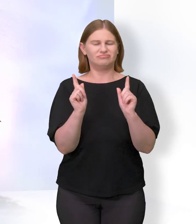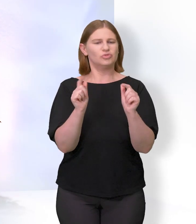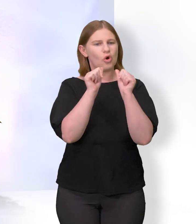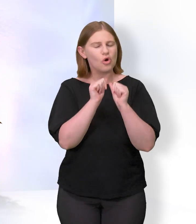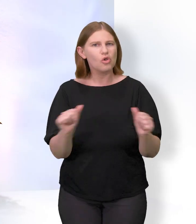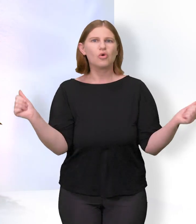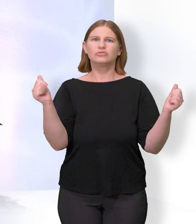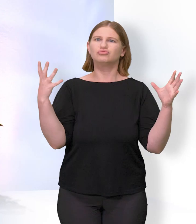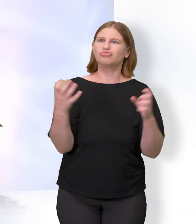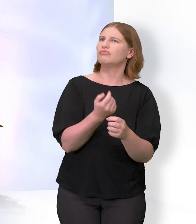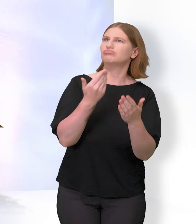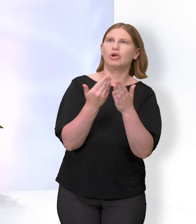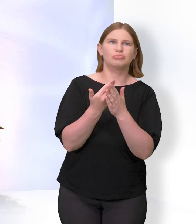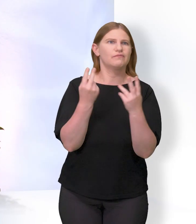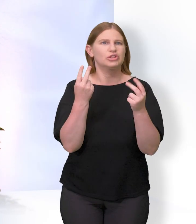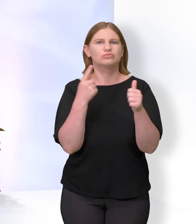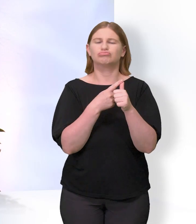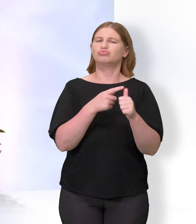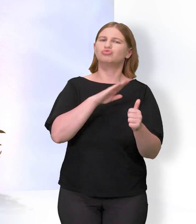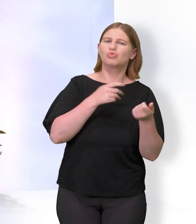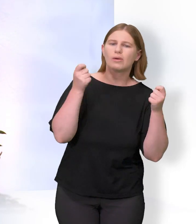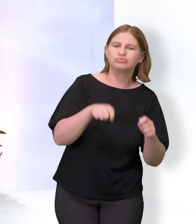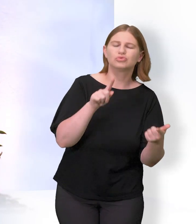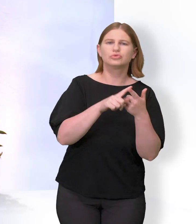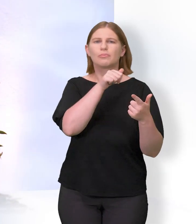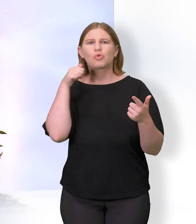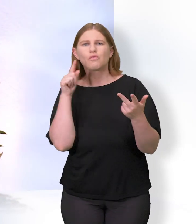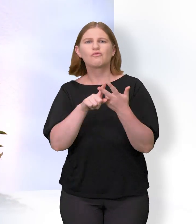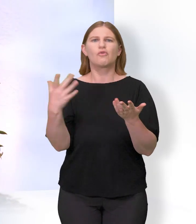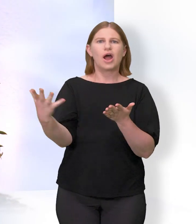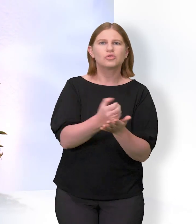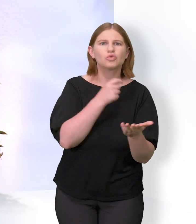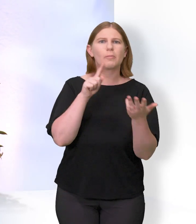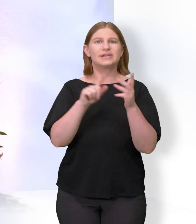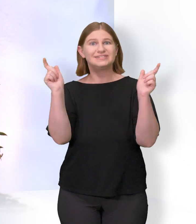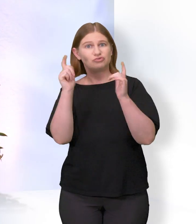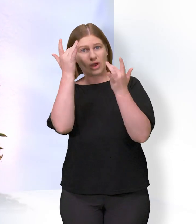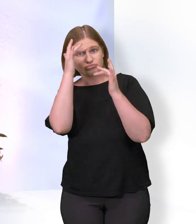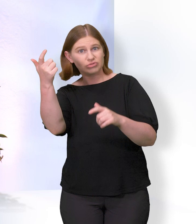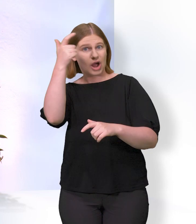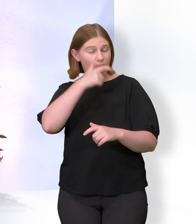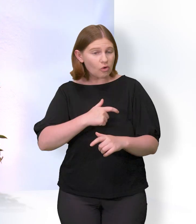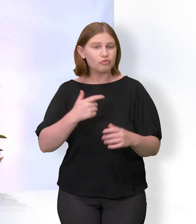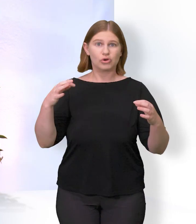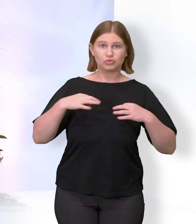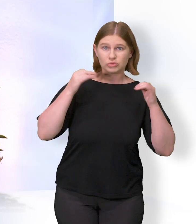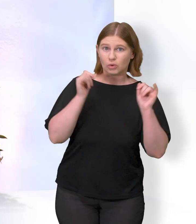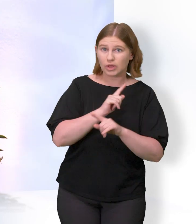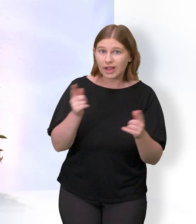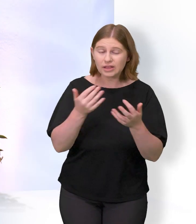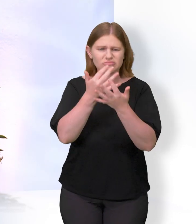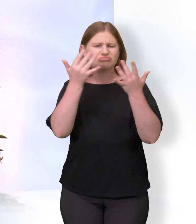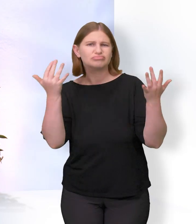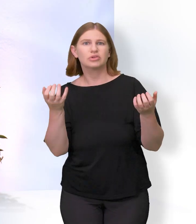der Schulabschluss, der Beruf, das Einkommen, gesellschaftliche Anerkennung und auch Gesundheit.